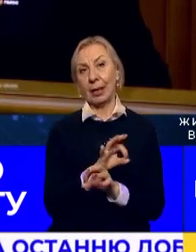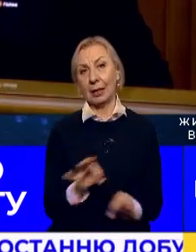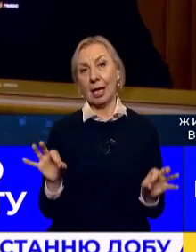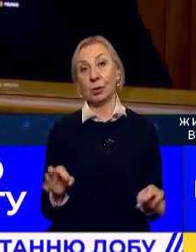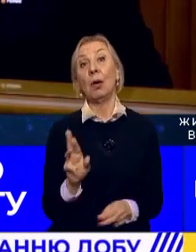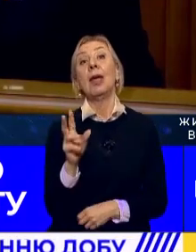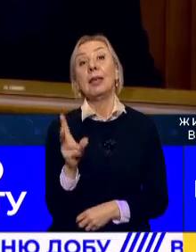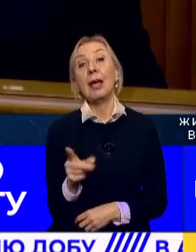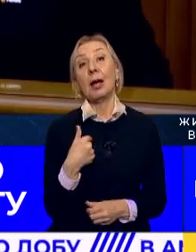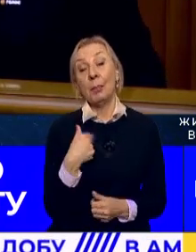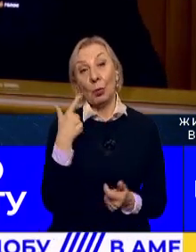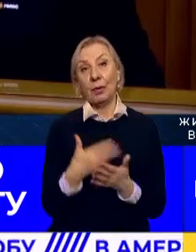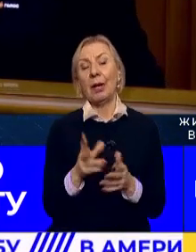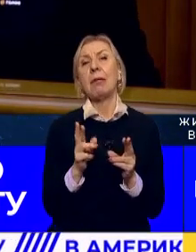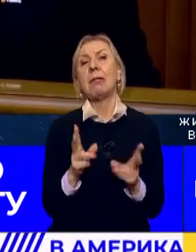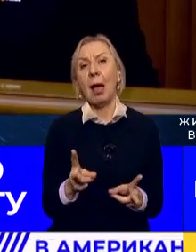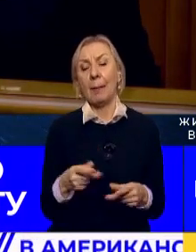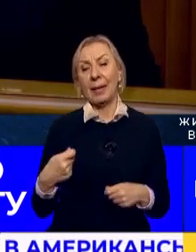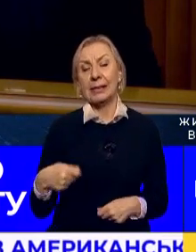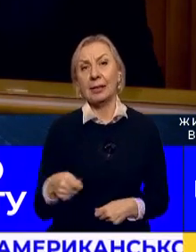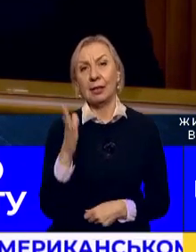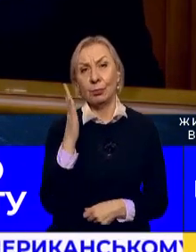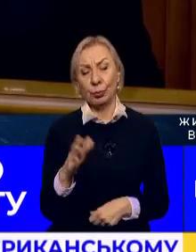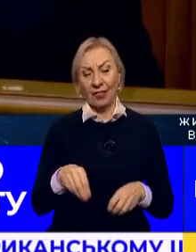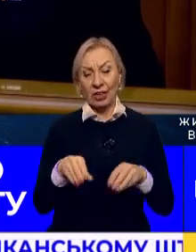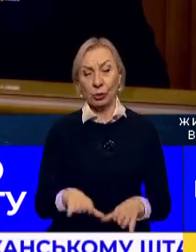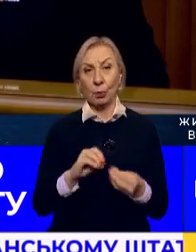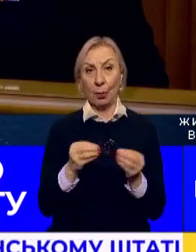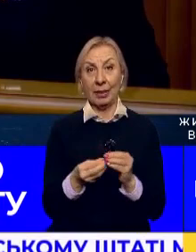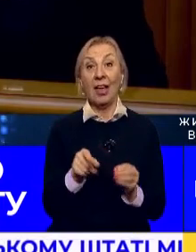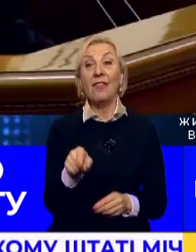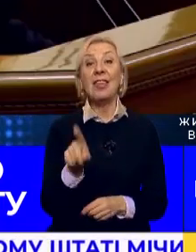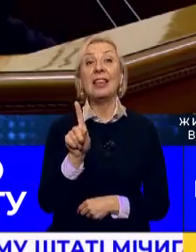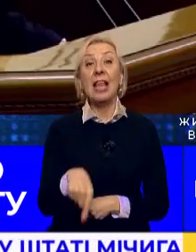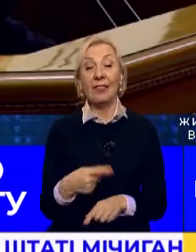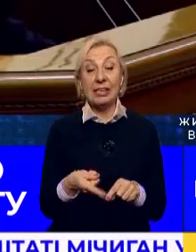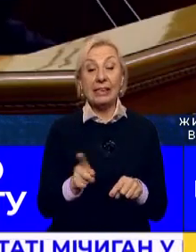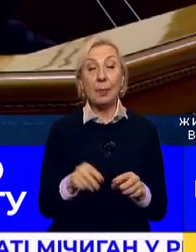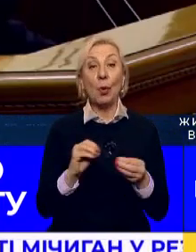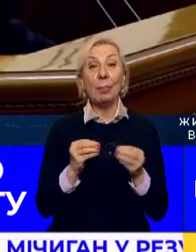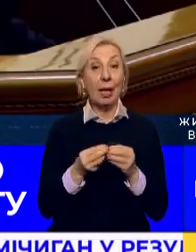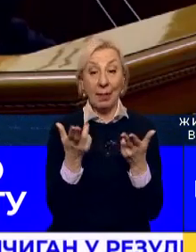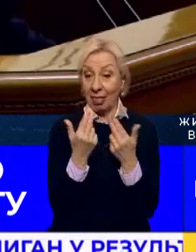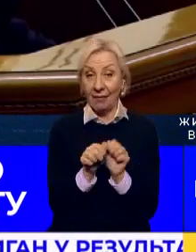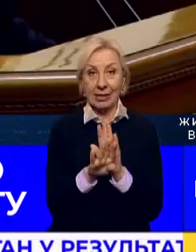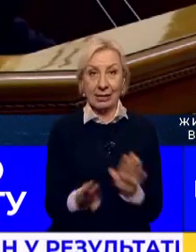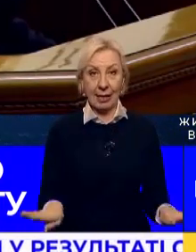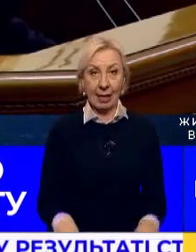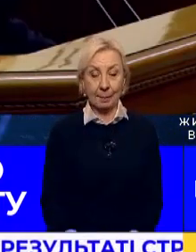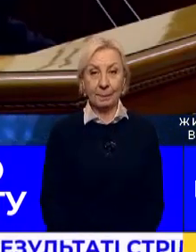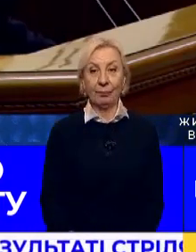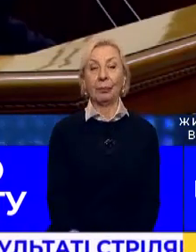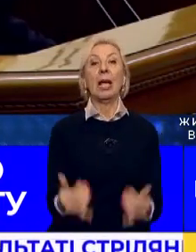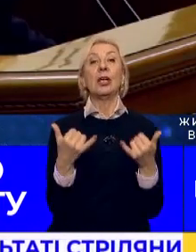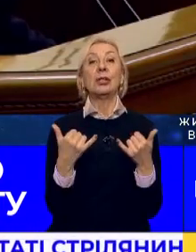що президент та його команда буде вирішувати проблеми, якщо він їх навіть не визнає? Ну і головне, сьогодні я